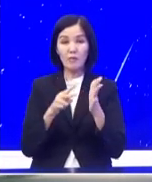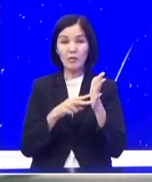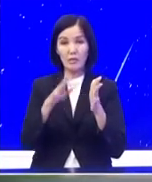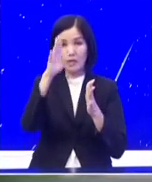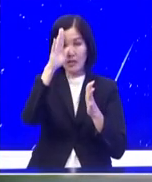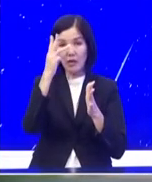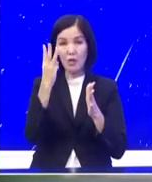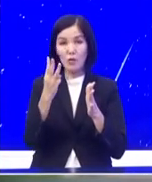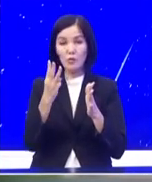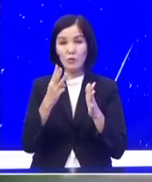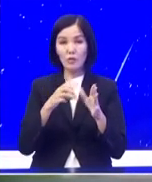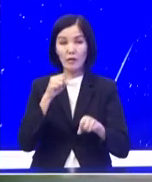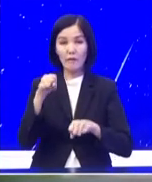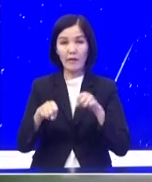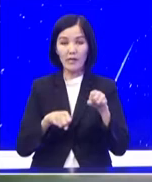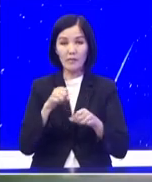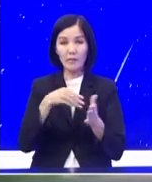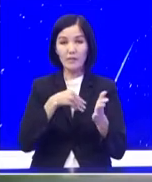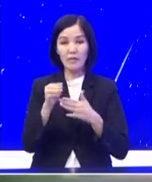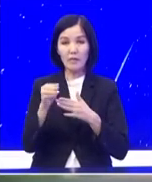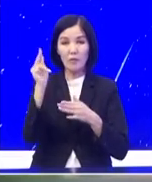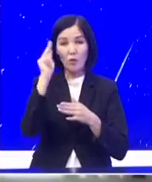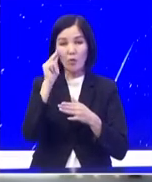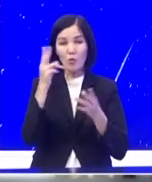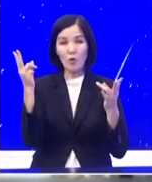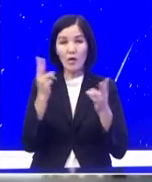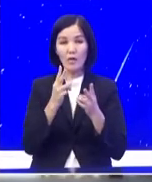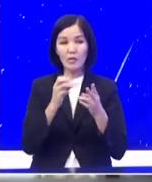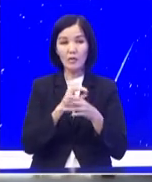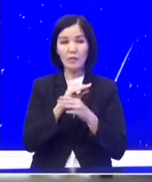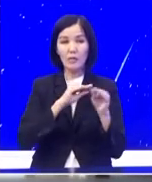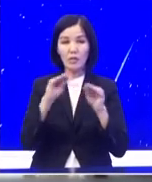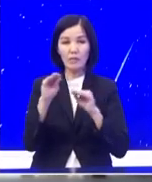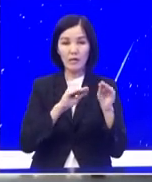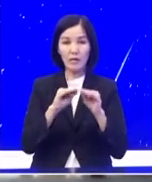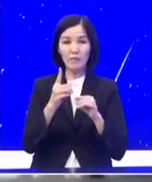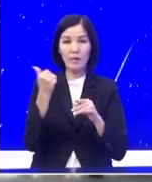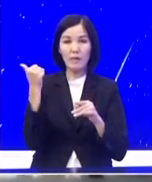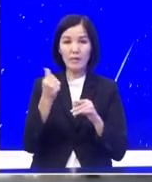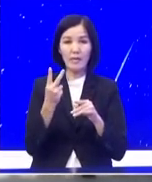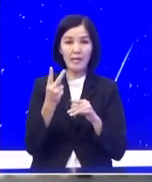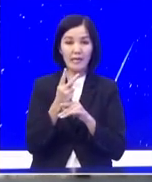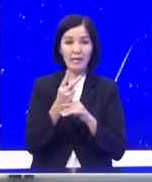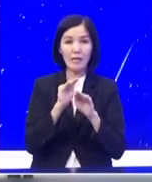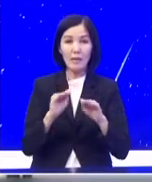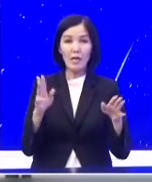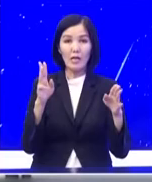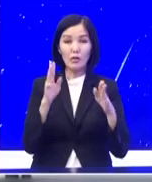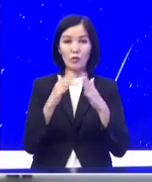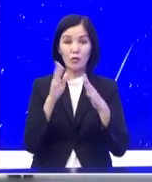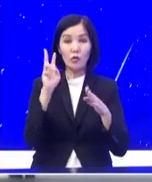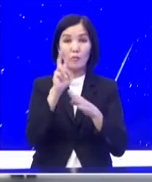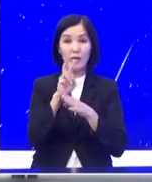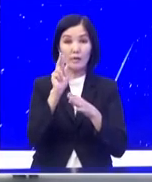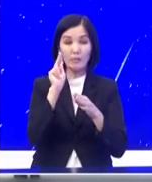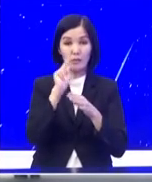3 дөңгелекті велосипед сатып алып, оны сабақ оқуға қажетінің бәрімен жабдықтаған. Ол аптасына 2 рет оқушыларының үйін аралап, сабақ